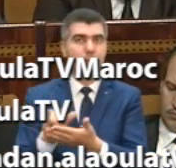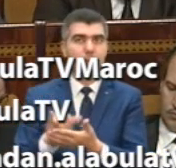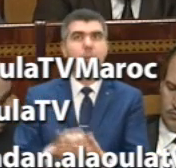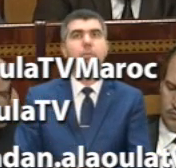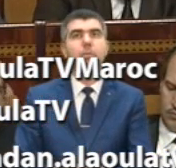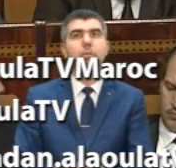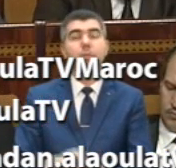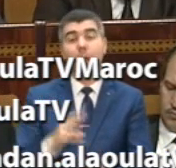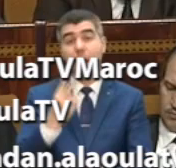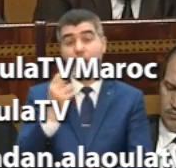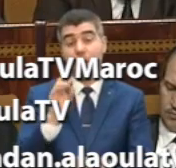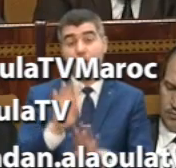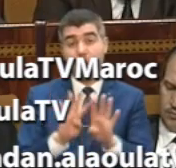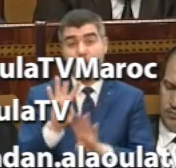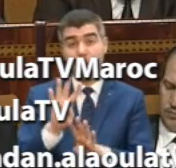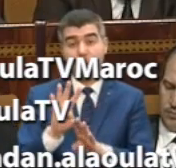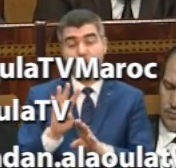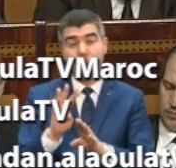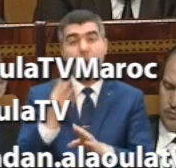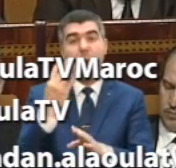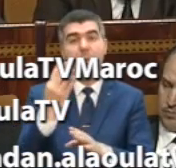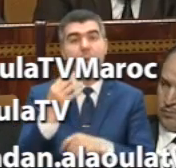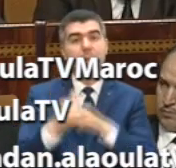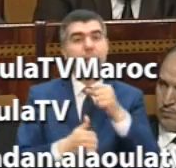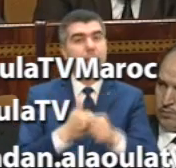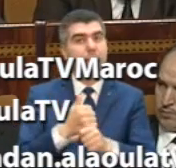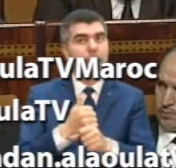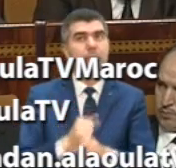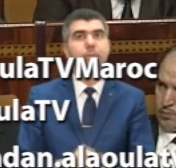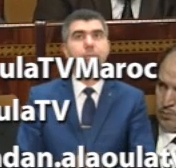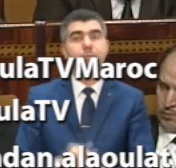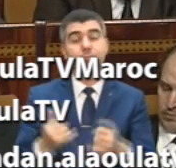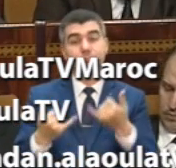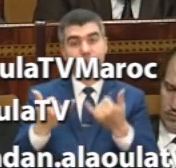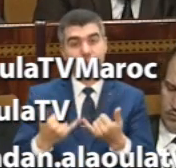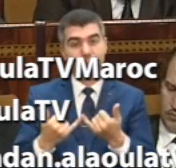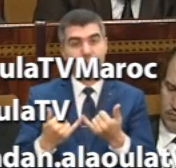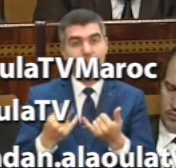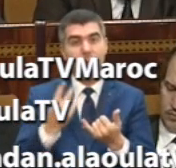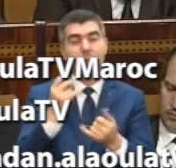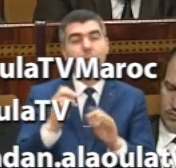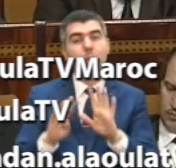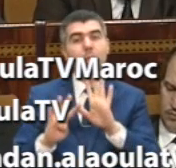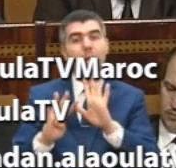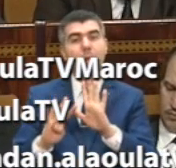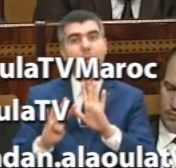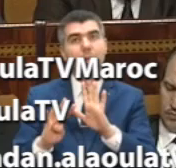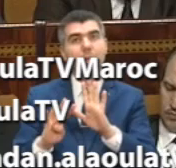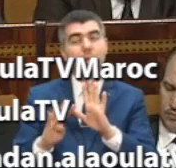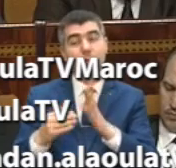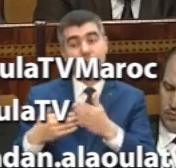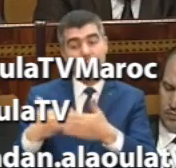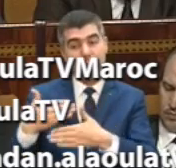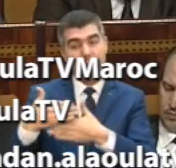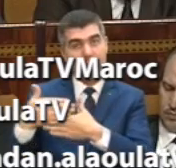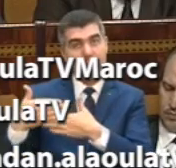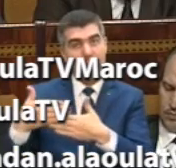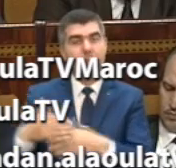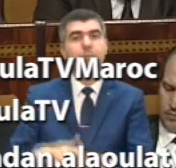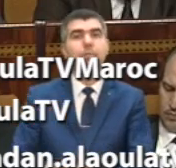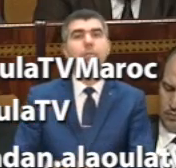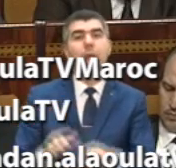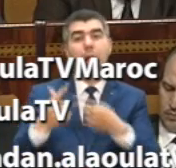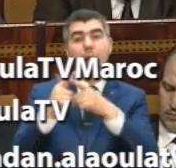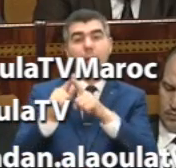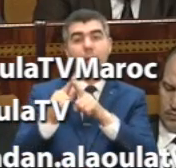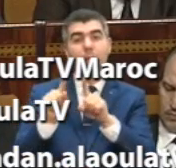2011 و2006. اتفاقية المدة ديالها 4 سنين، دابا 2019 غتسالي، كاين واحد الملحق، كاين واحد